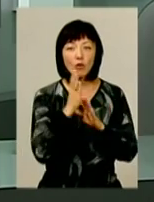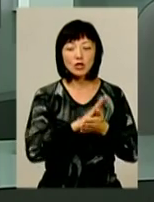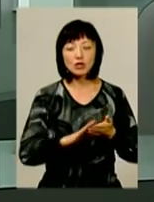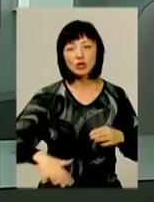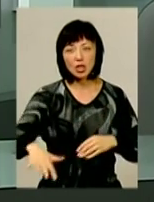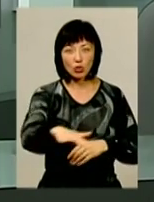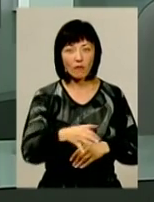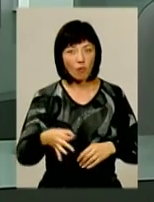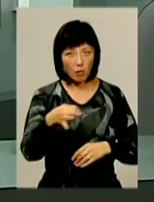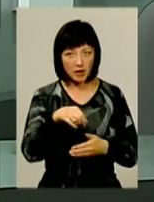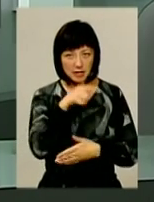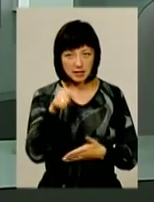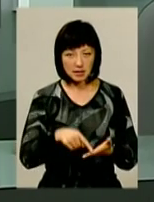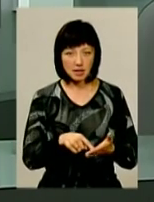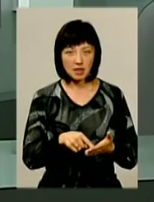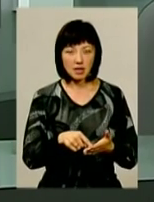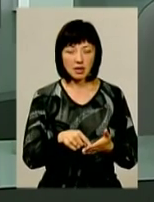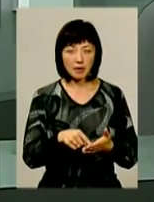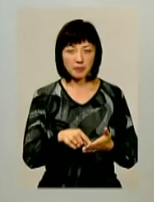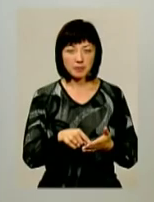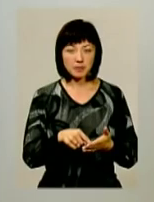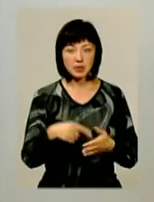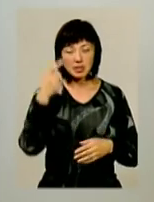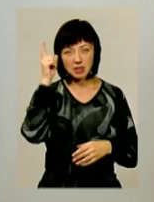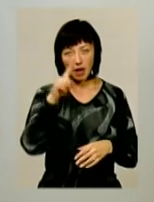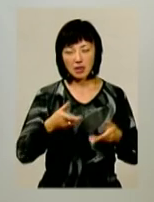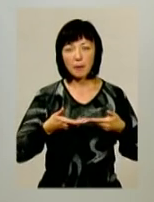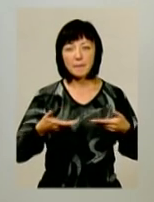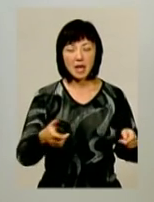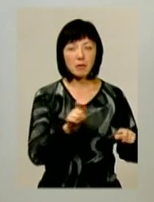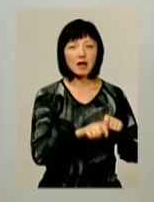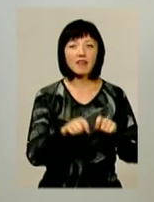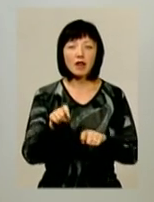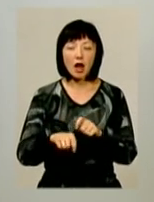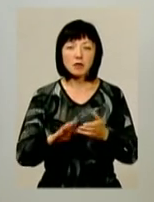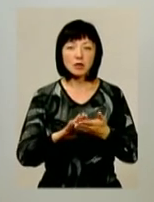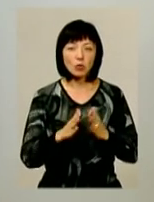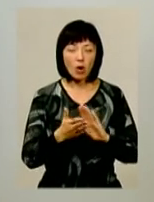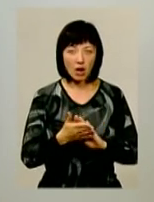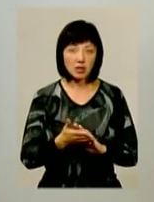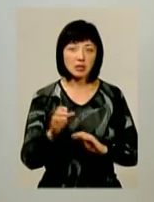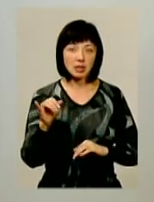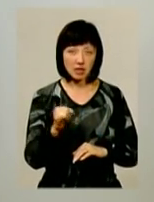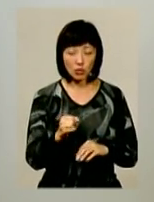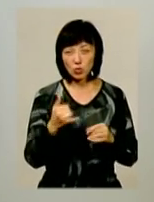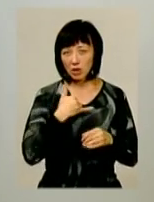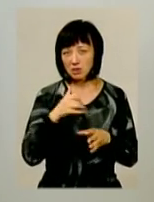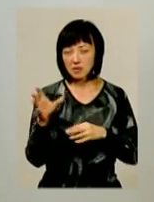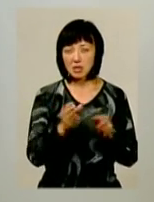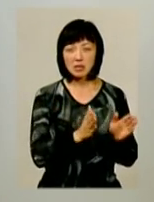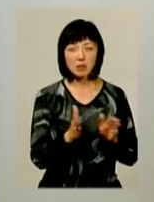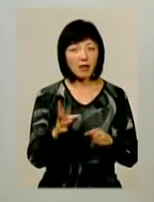зараз? Ну, знаєте, департамент моніторить ситуацію і, скажімо так, що стан стабільний, він у нас